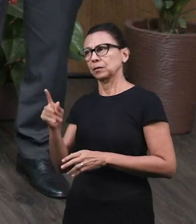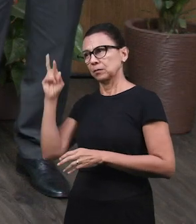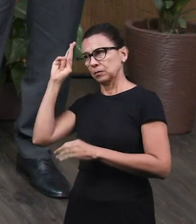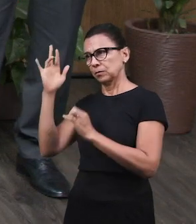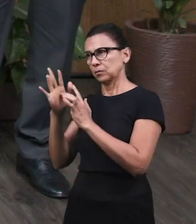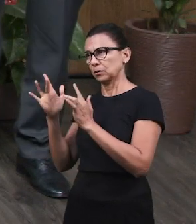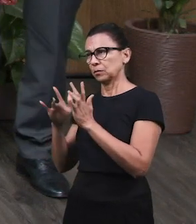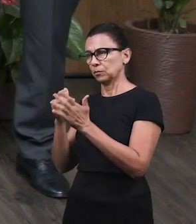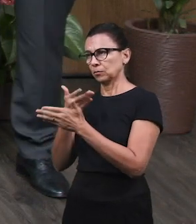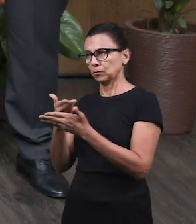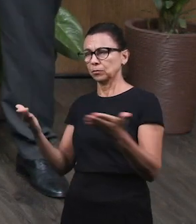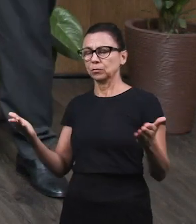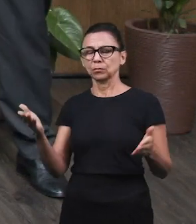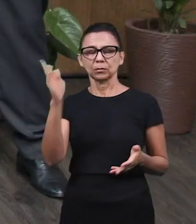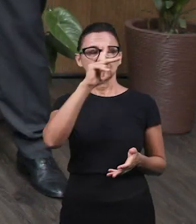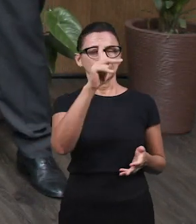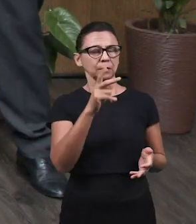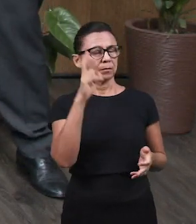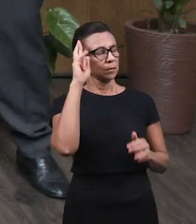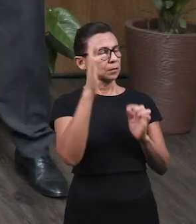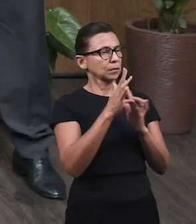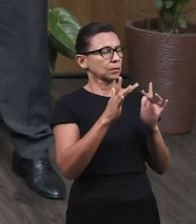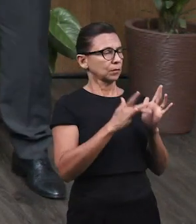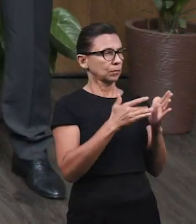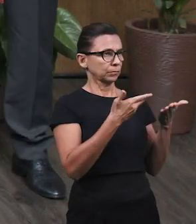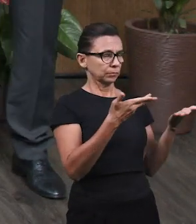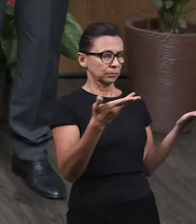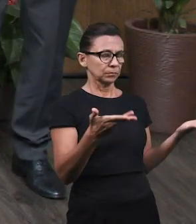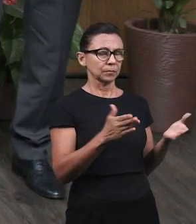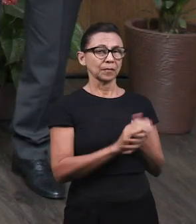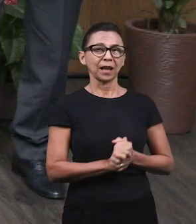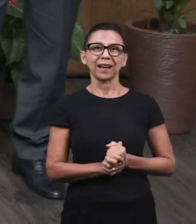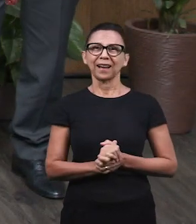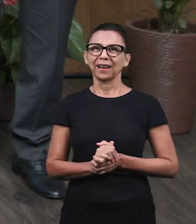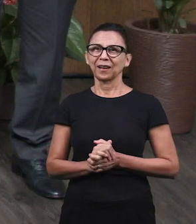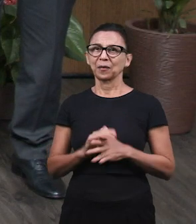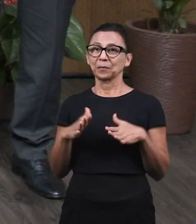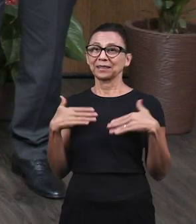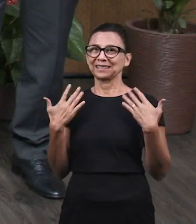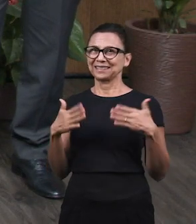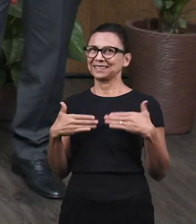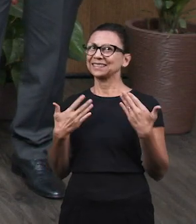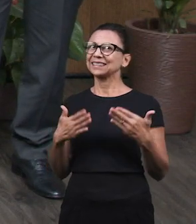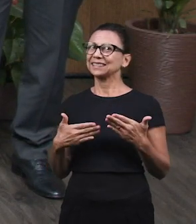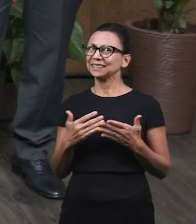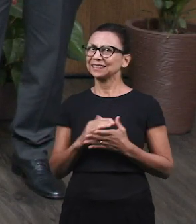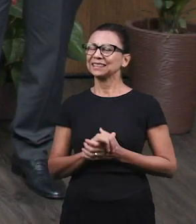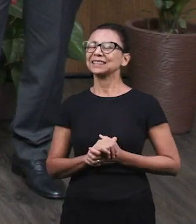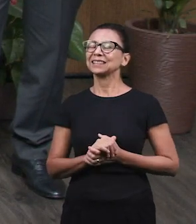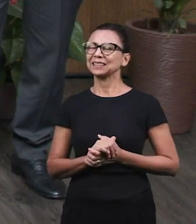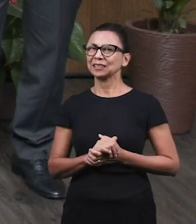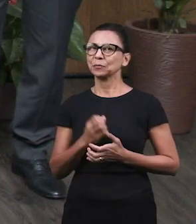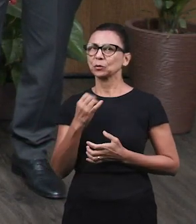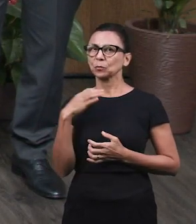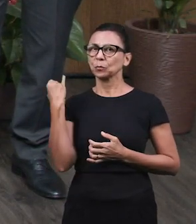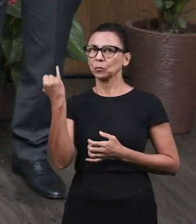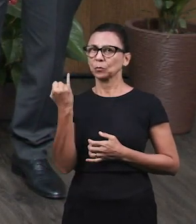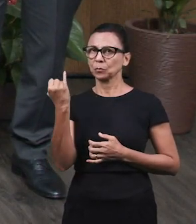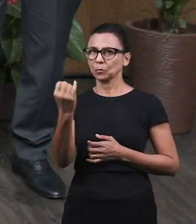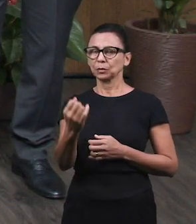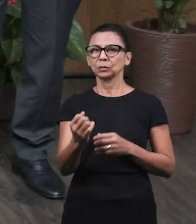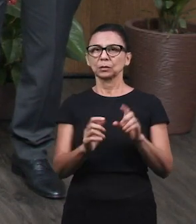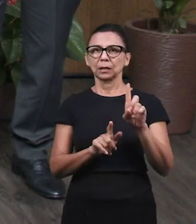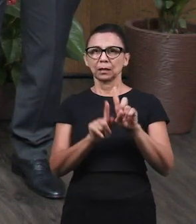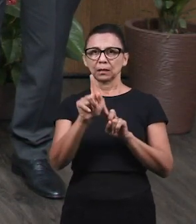Seigneur à tous, la paix du Seigneur, Pasteur Daniel. C'est une satisfaction compter avec votre